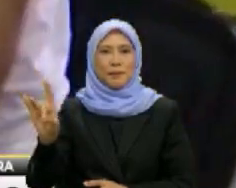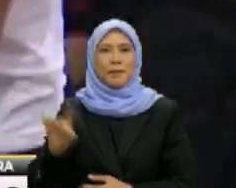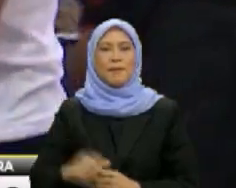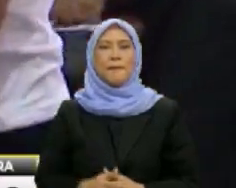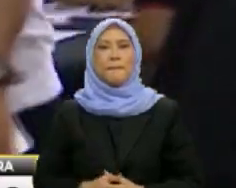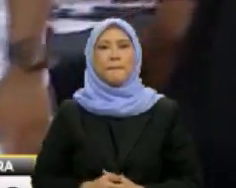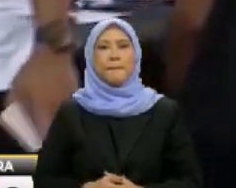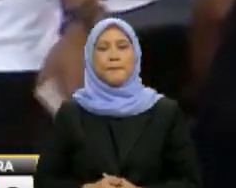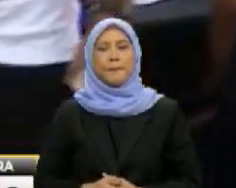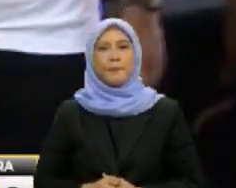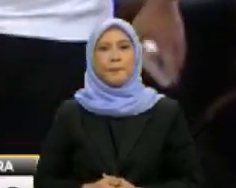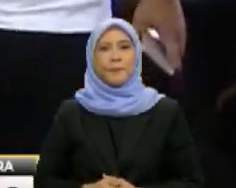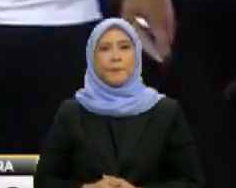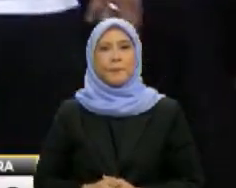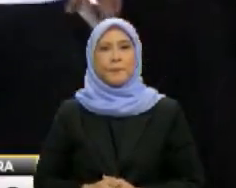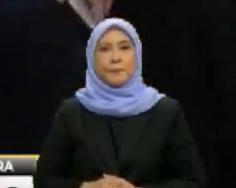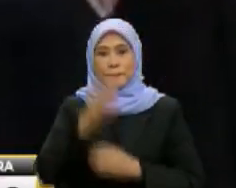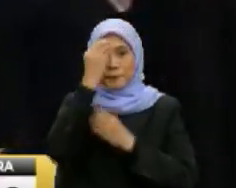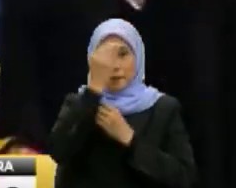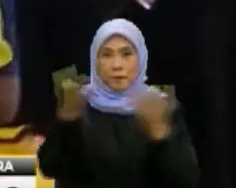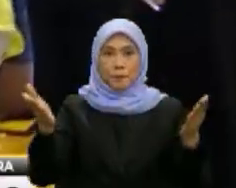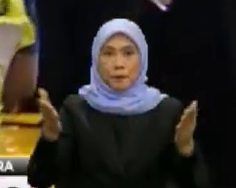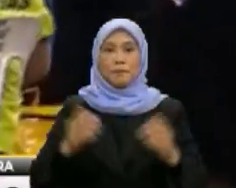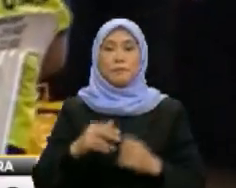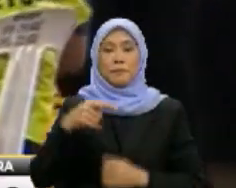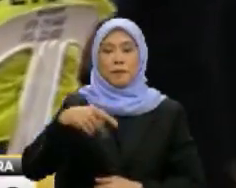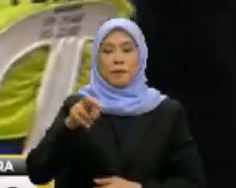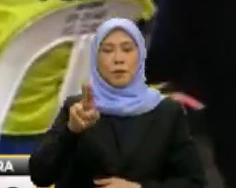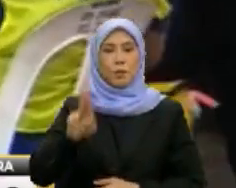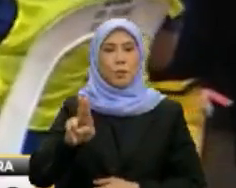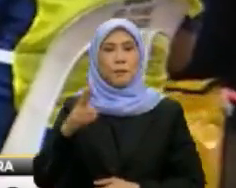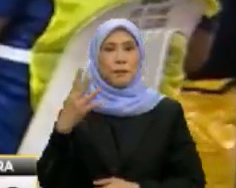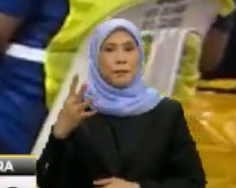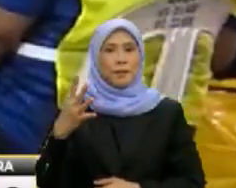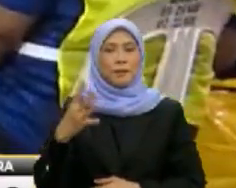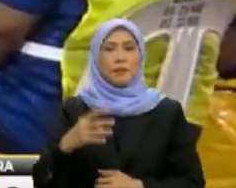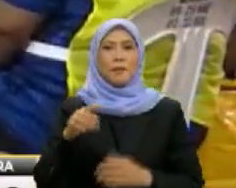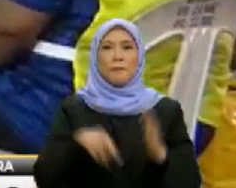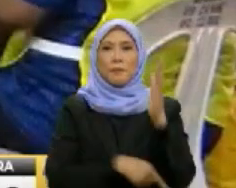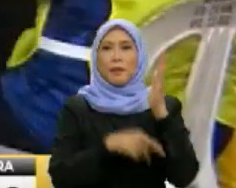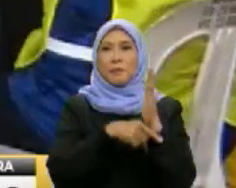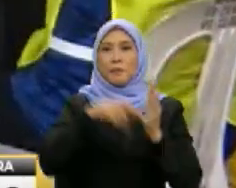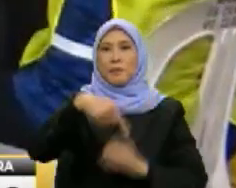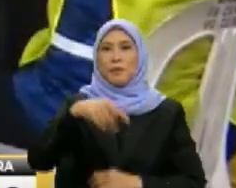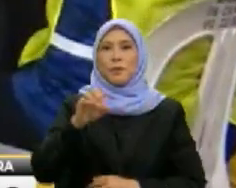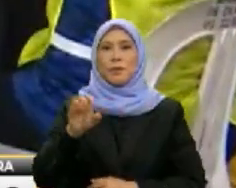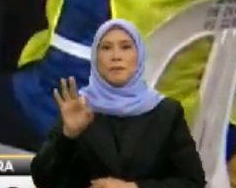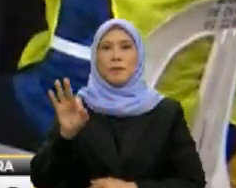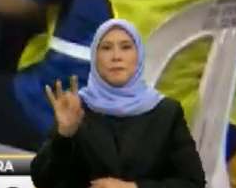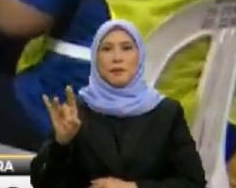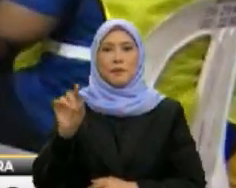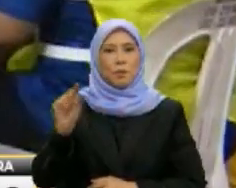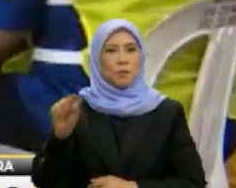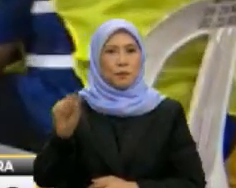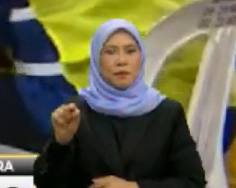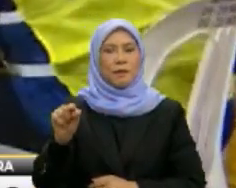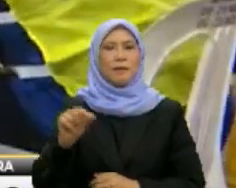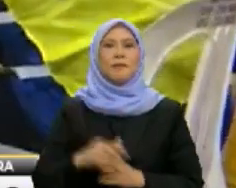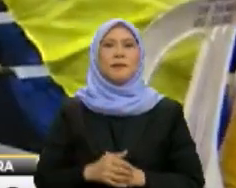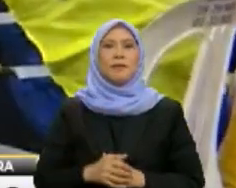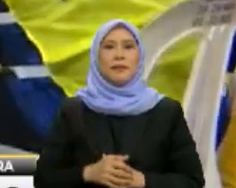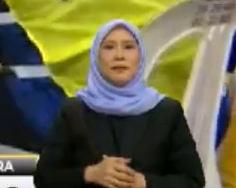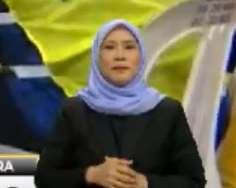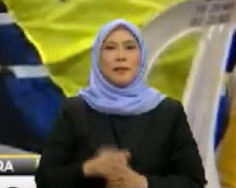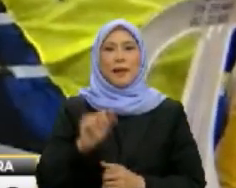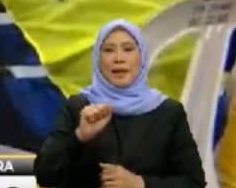2,228. Untuk makluman, pada PRU 14, Parlimen P098 Gombak ini disandang